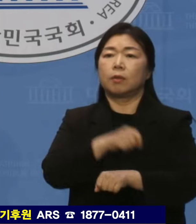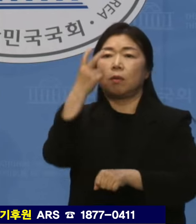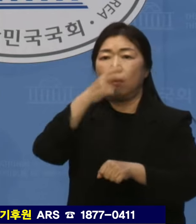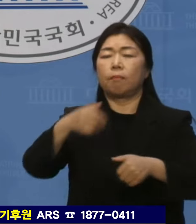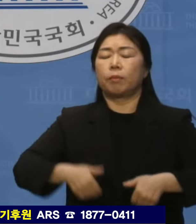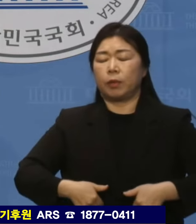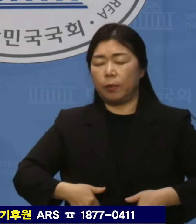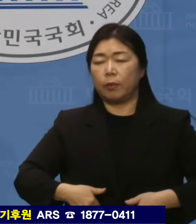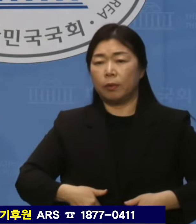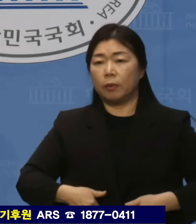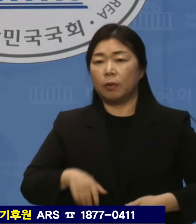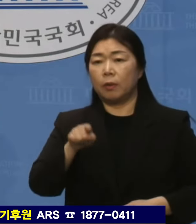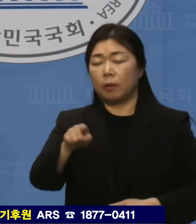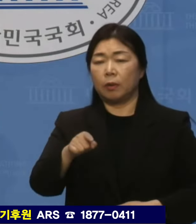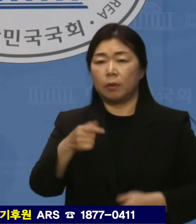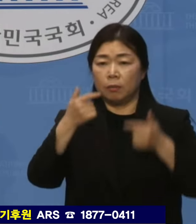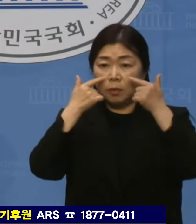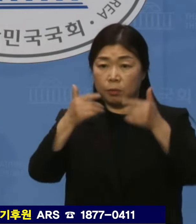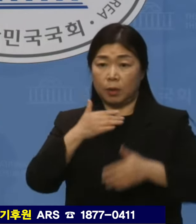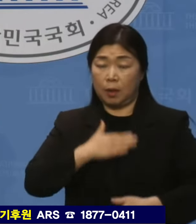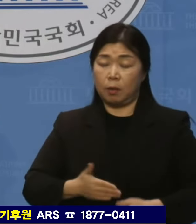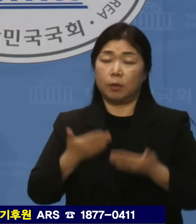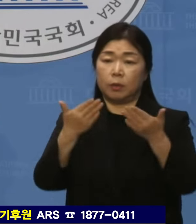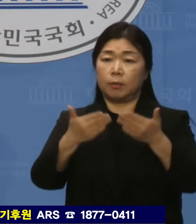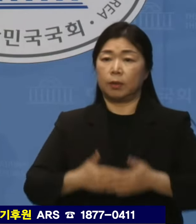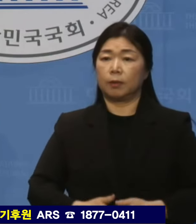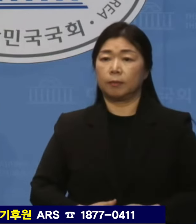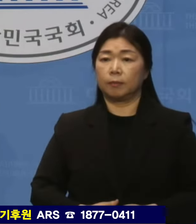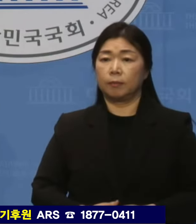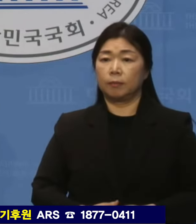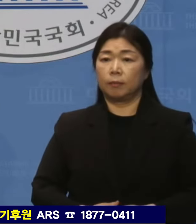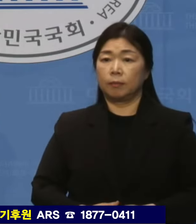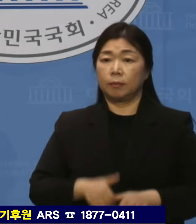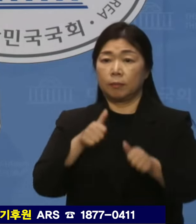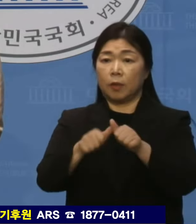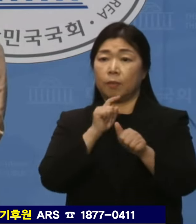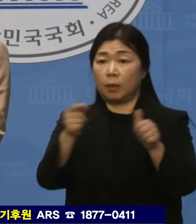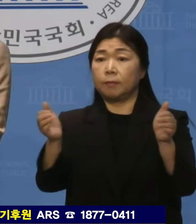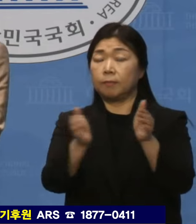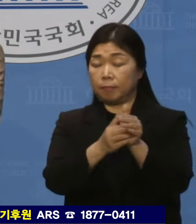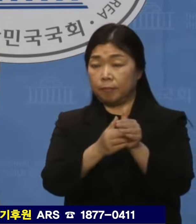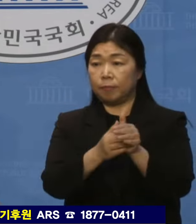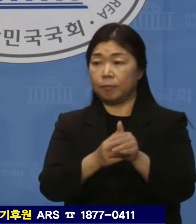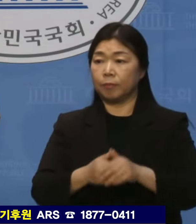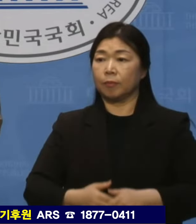부각시킬 뿐임을 분명히 경고합니다. 이상입니다.